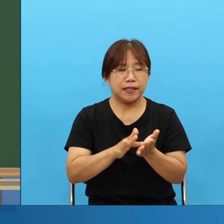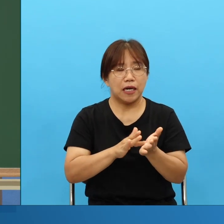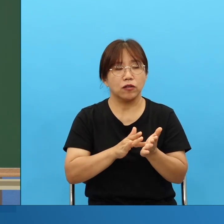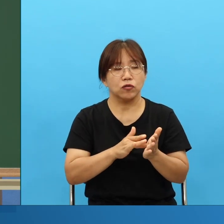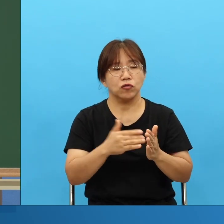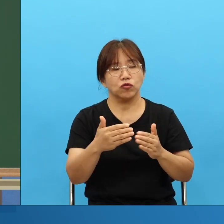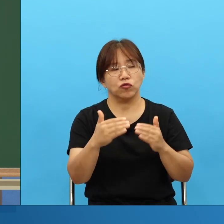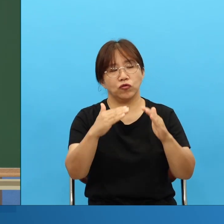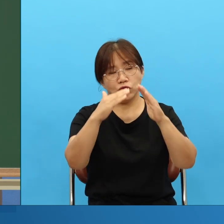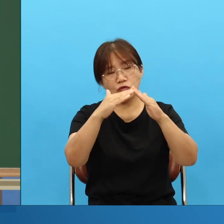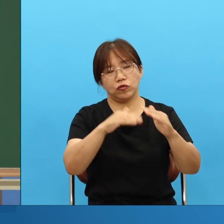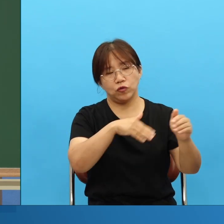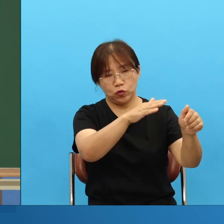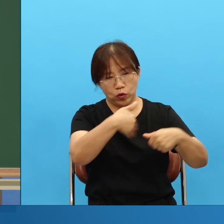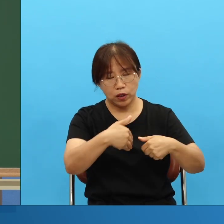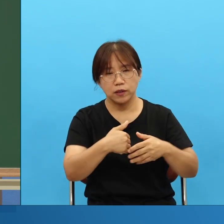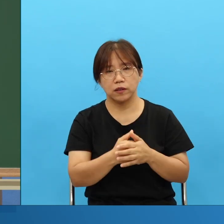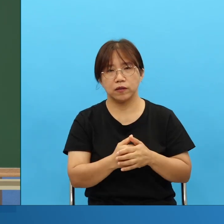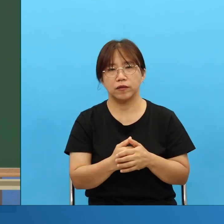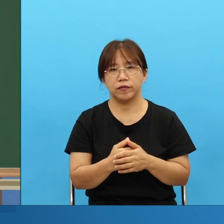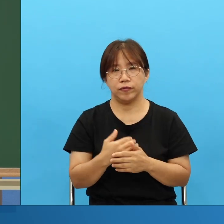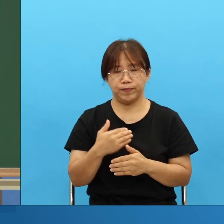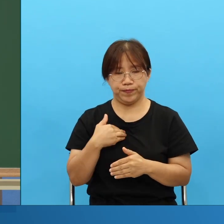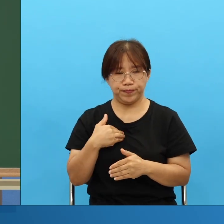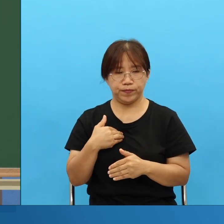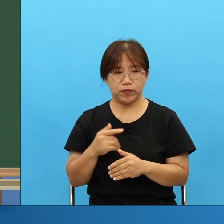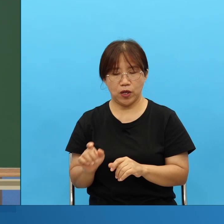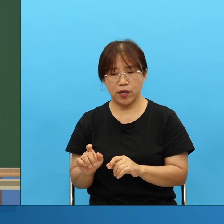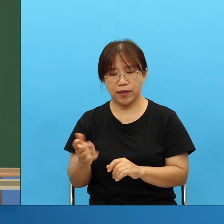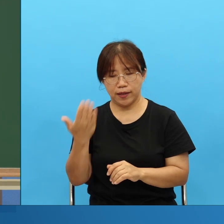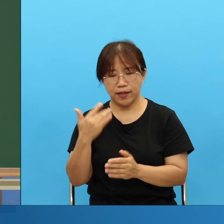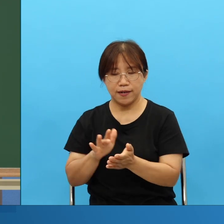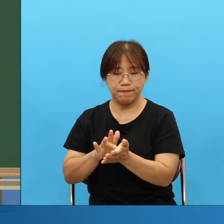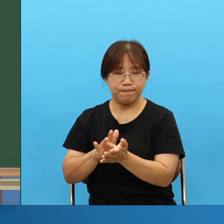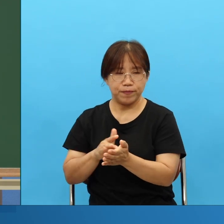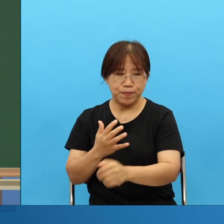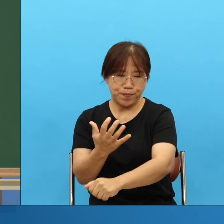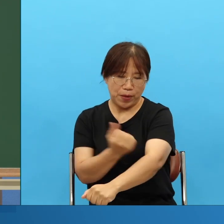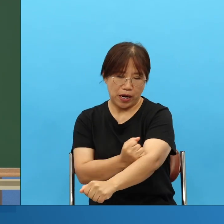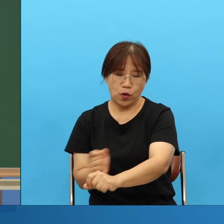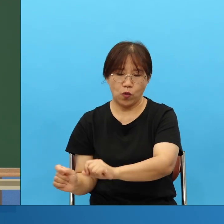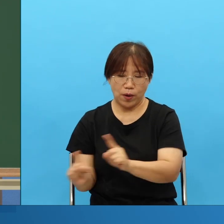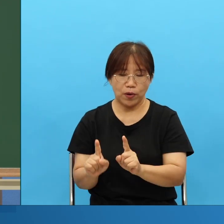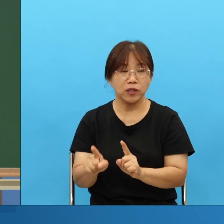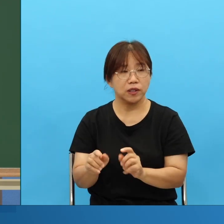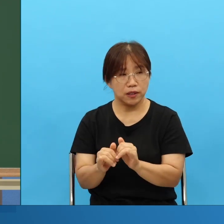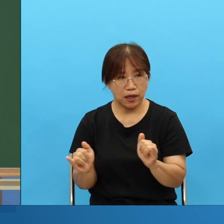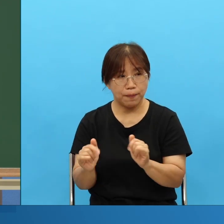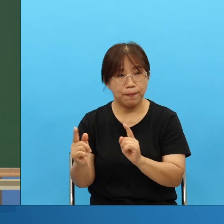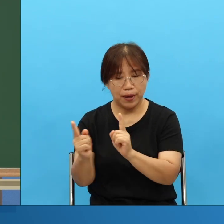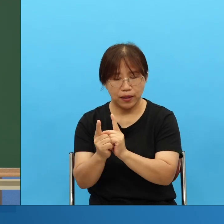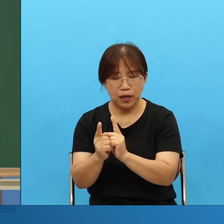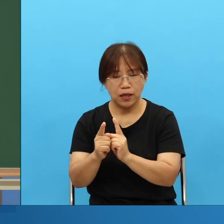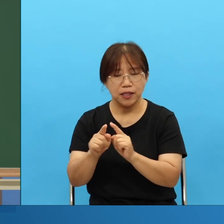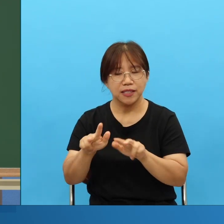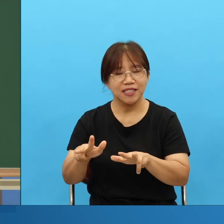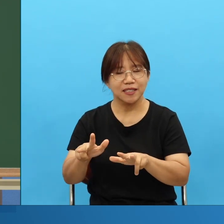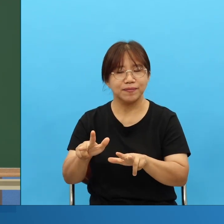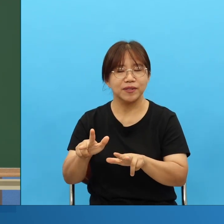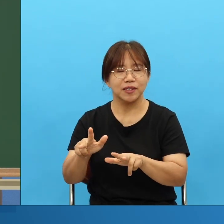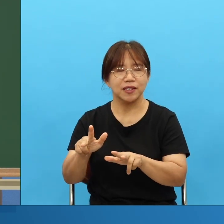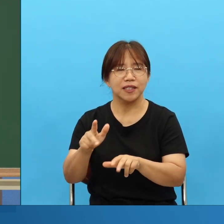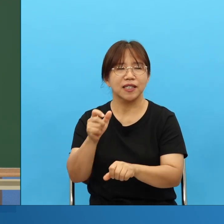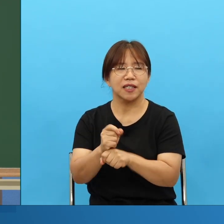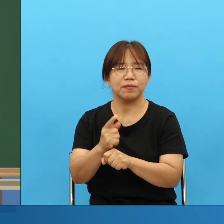만나서 이제 신종목 팀장님이라고 회복자가 있어요. 우리 약국에 빨리 오세요 해서 지금 그분이 목사님이 되어 있는데, 그분이